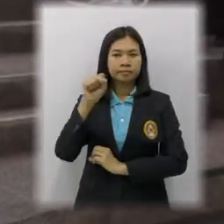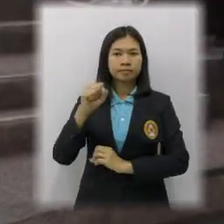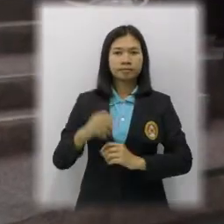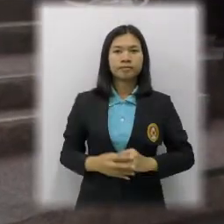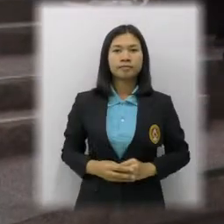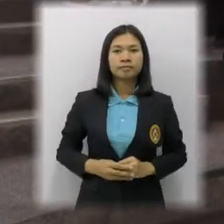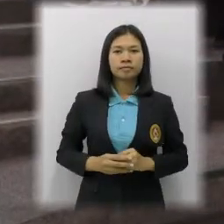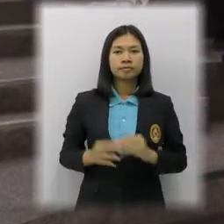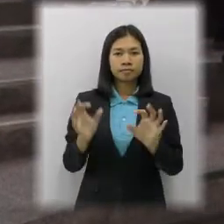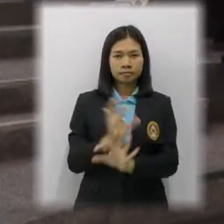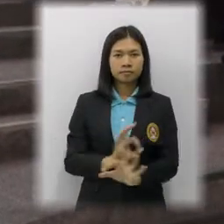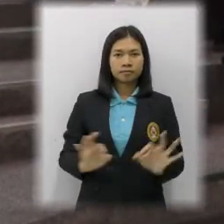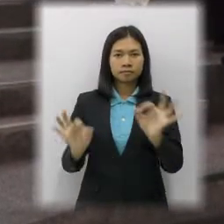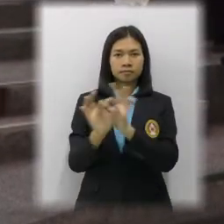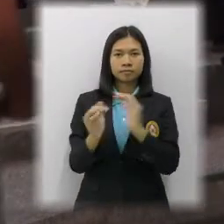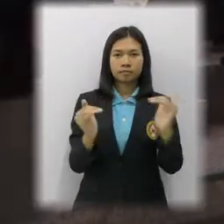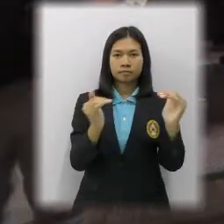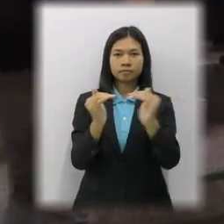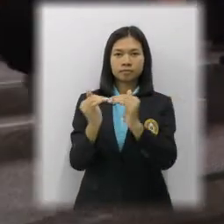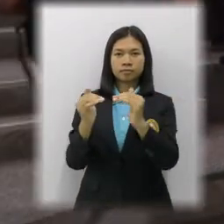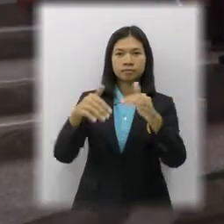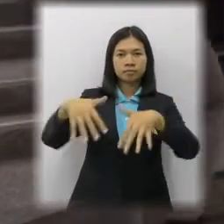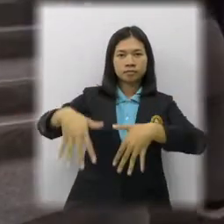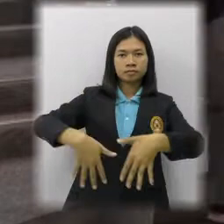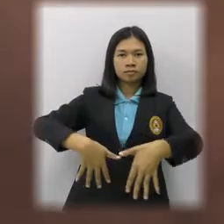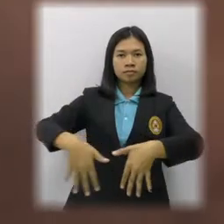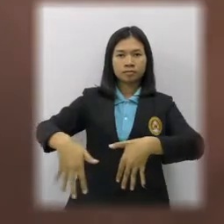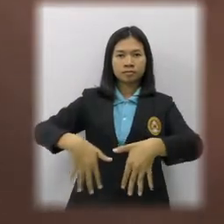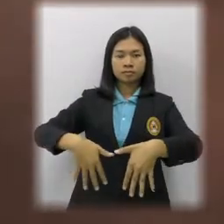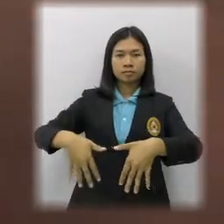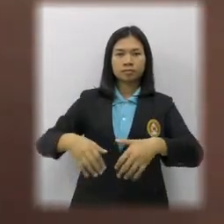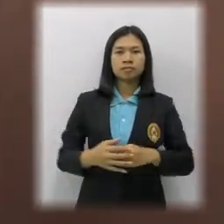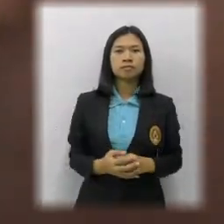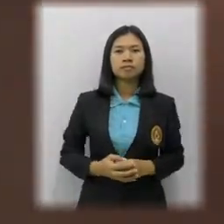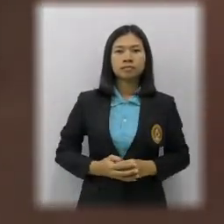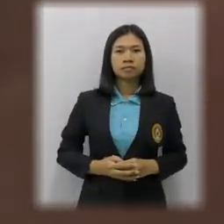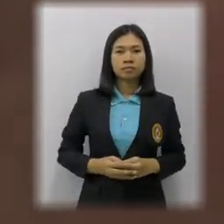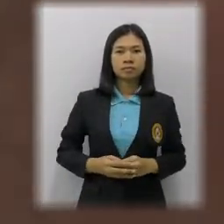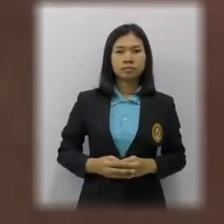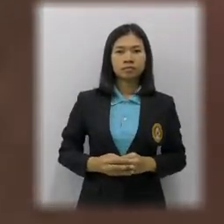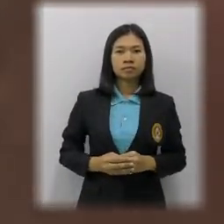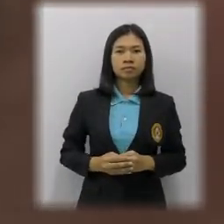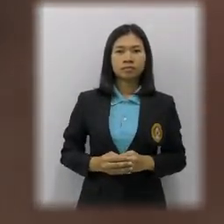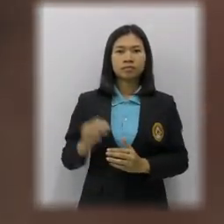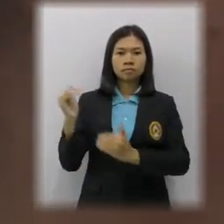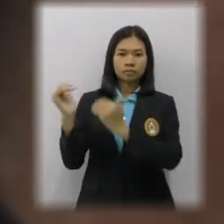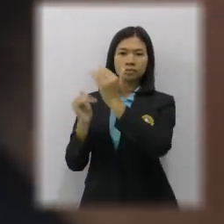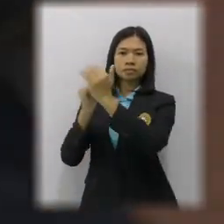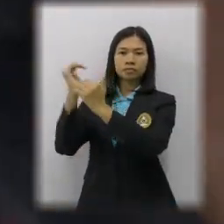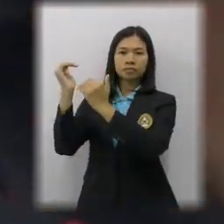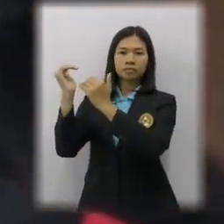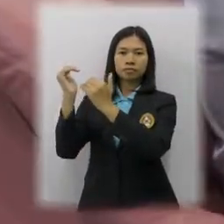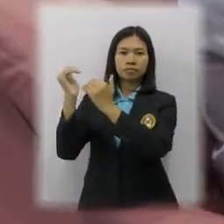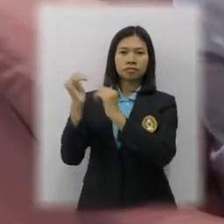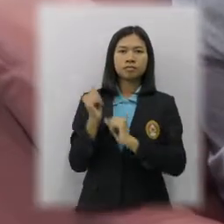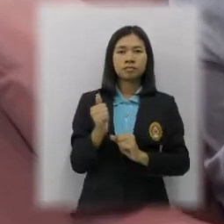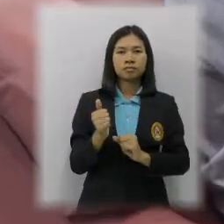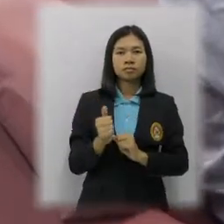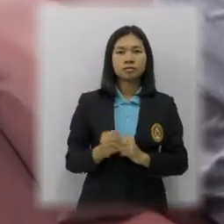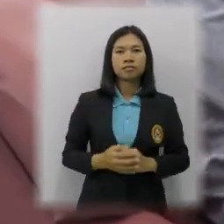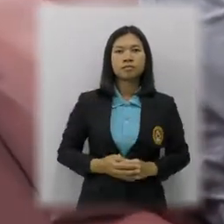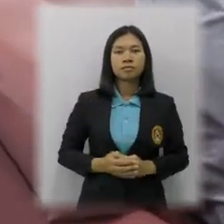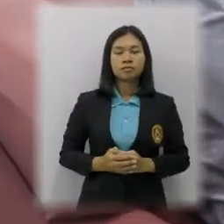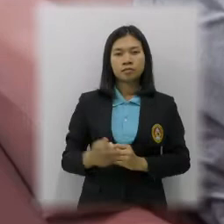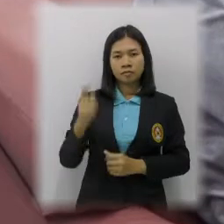นครโดยเฉพาะประเด็นเรื่องสิทธิชุมชนเพื่อที่จะนำไปสู่การแสวงหาทิศทางเพื่อการพัฒนาที่เหมาะส